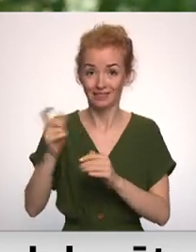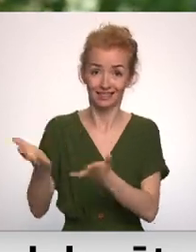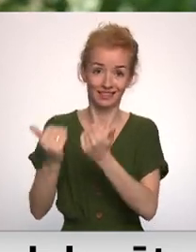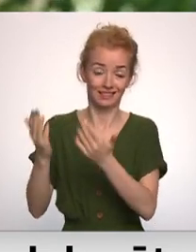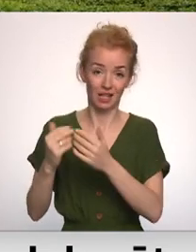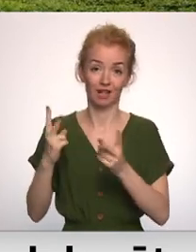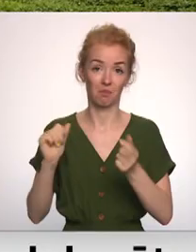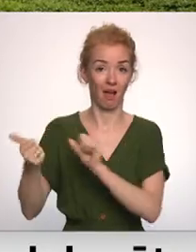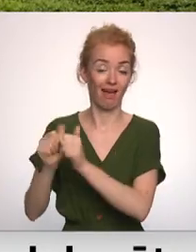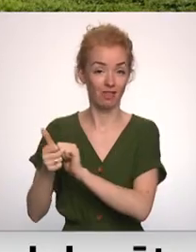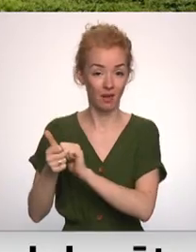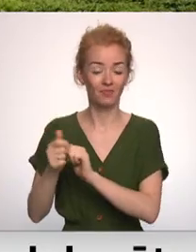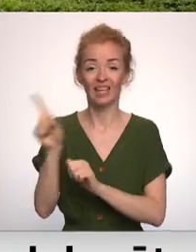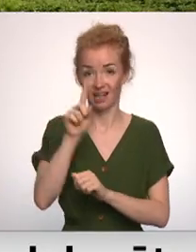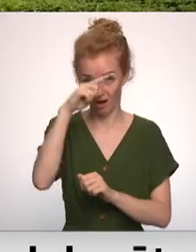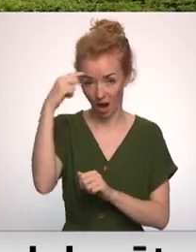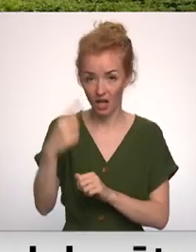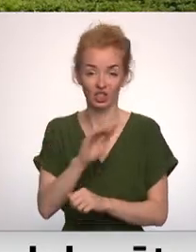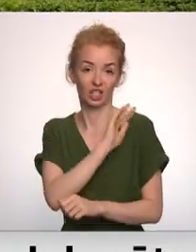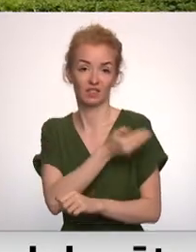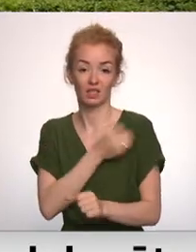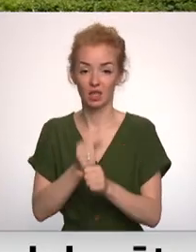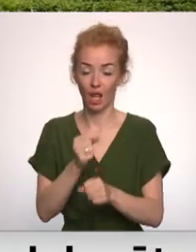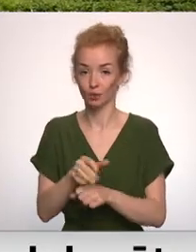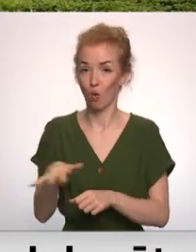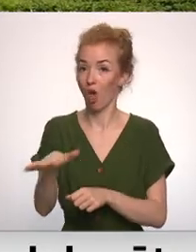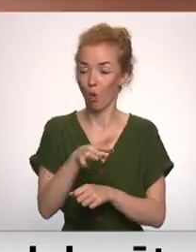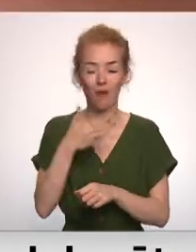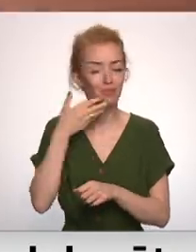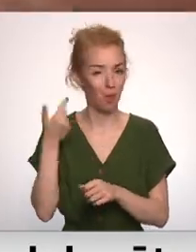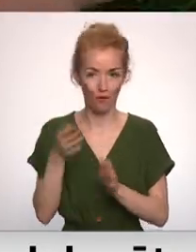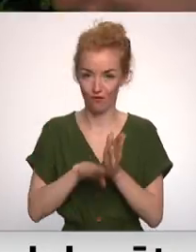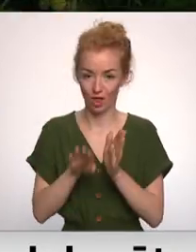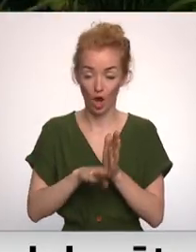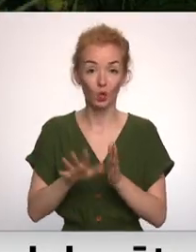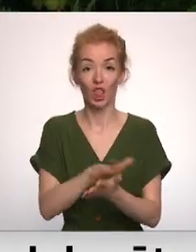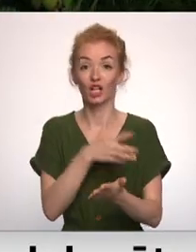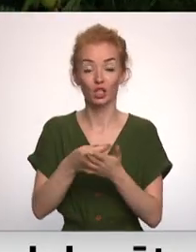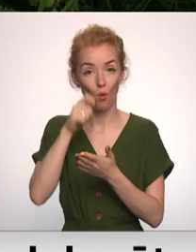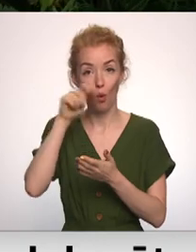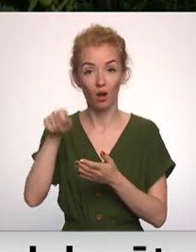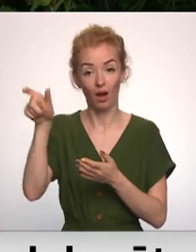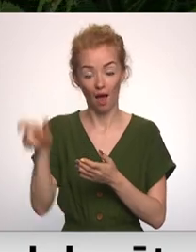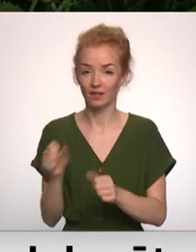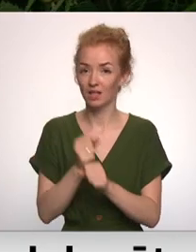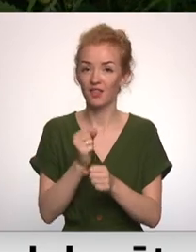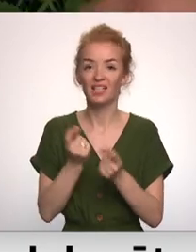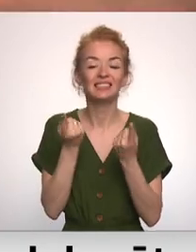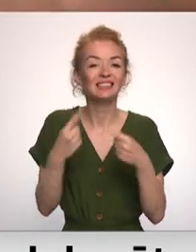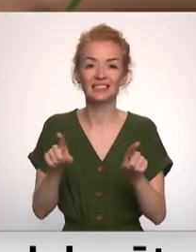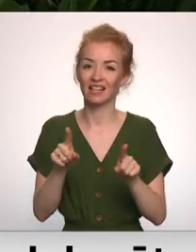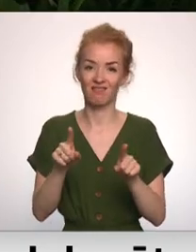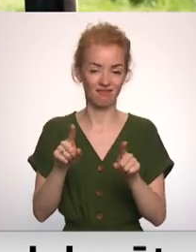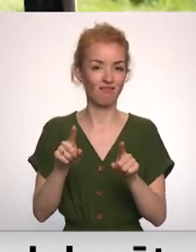varētu nostrādāt. Ir karsti, fizisks darbs uz lauka nav viegls, un līdz šim dzimtenē ukraiņi strādājuši pavisam citas